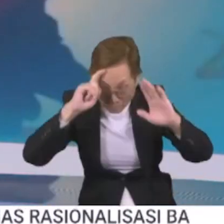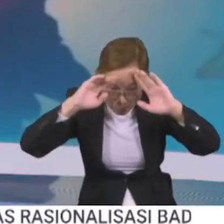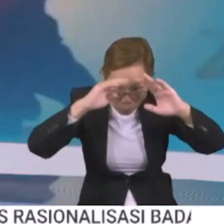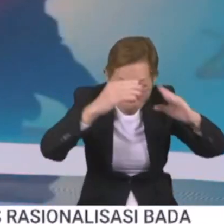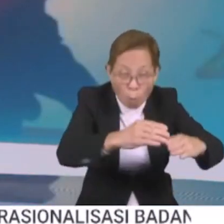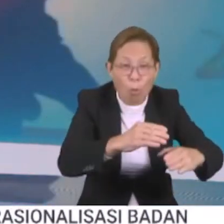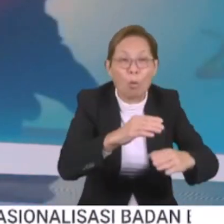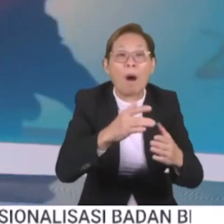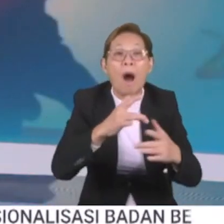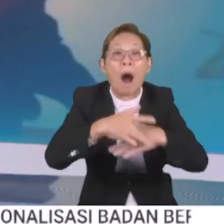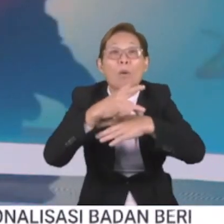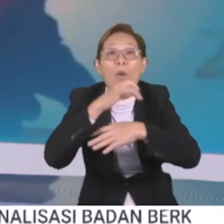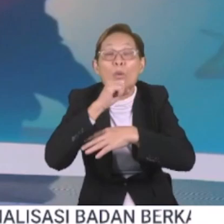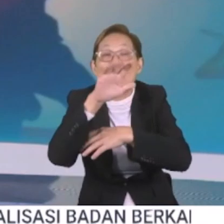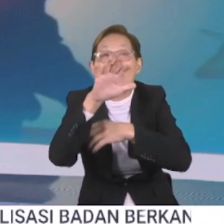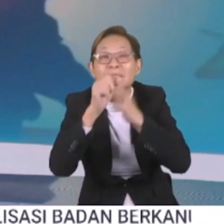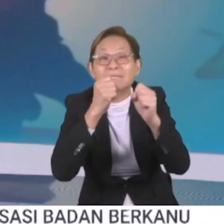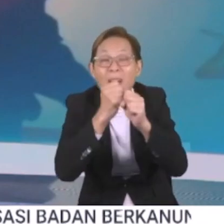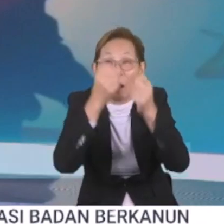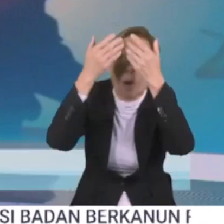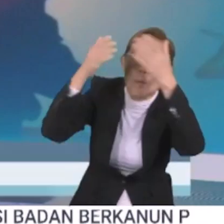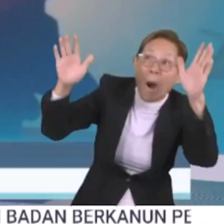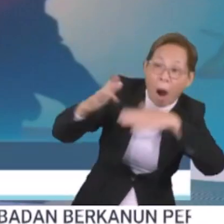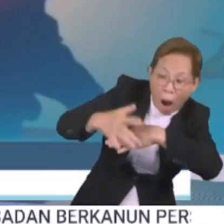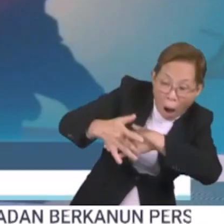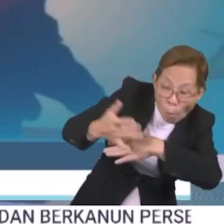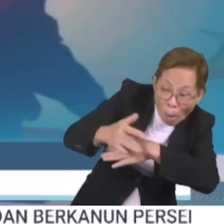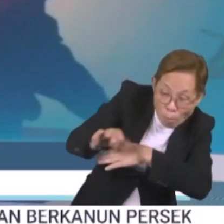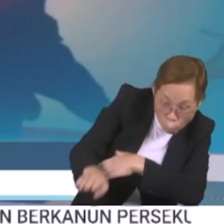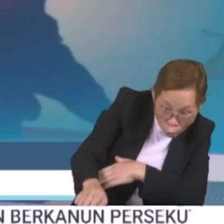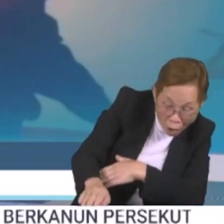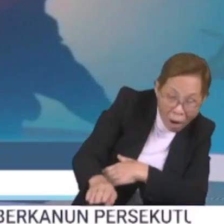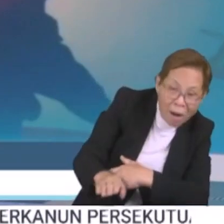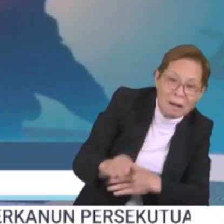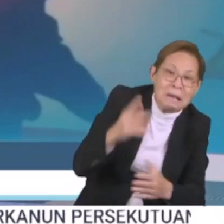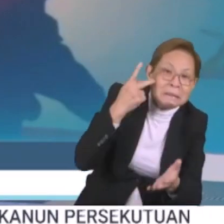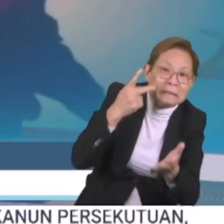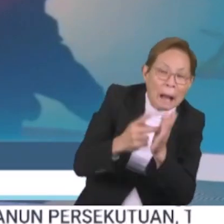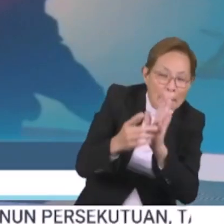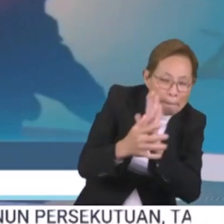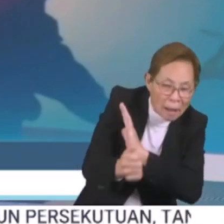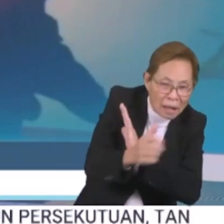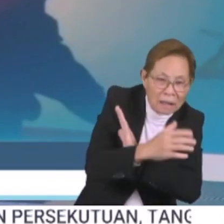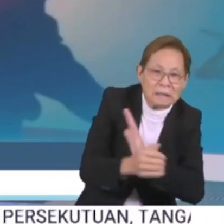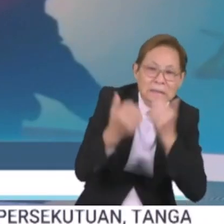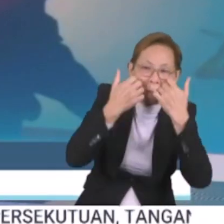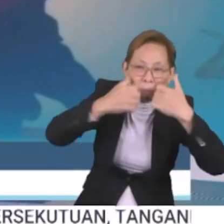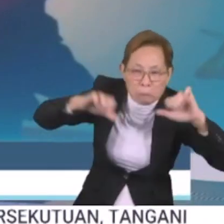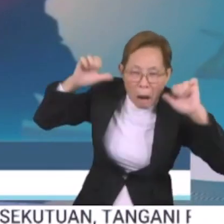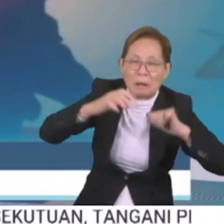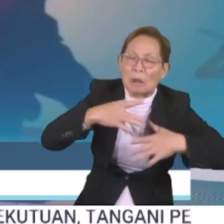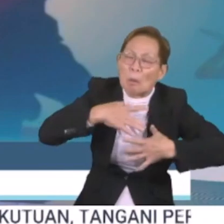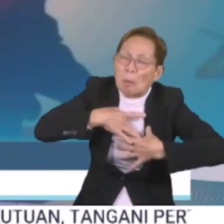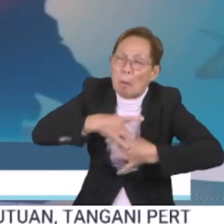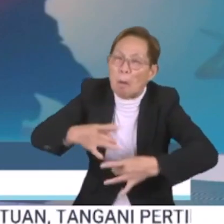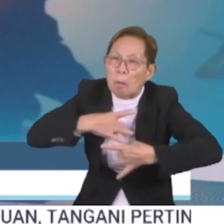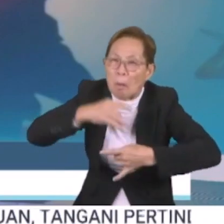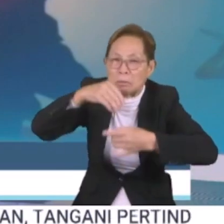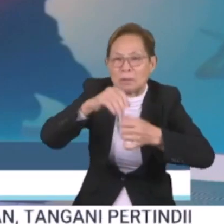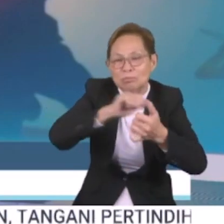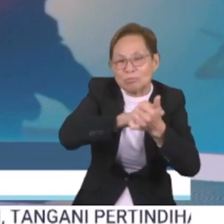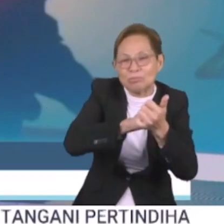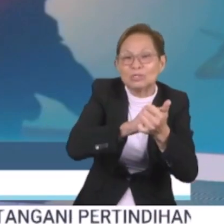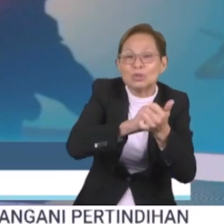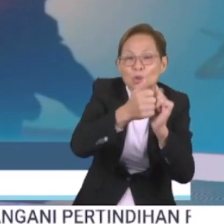usia 5 tahun. Jelasnya, pendedahan lebih awal bagi mengenal pasti bakat, potensi dan kecenderungan mereka dalam